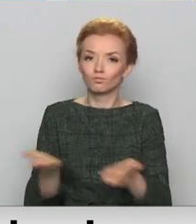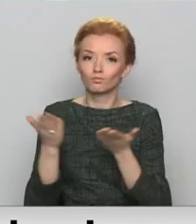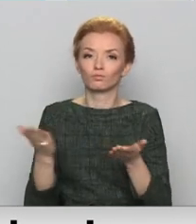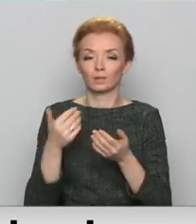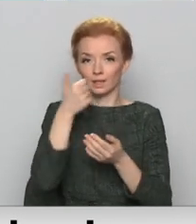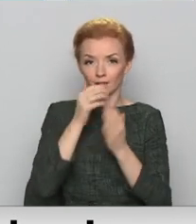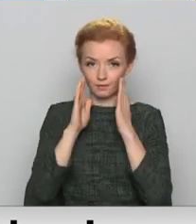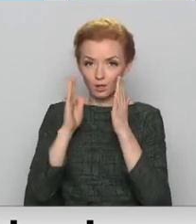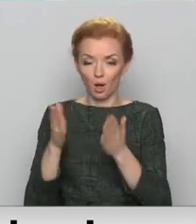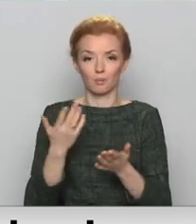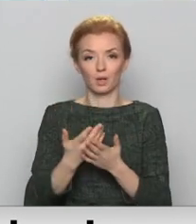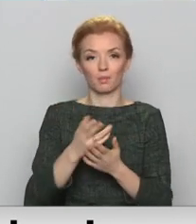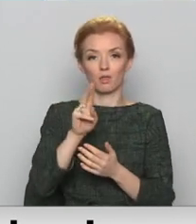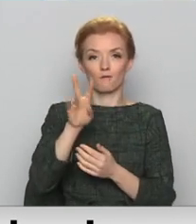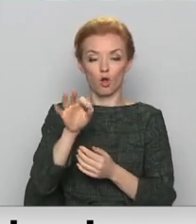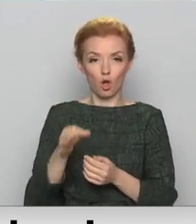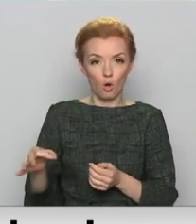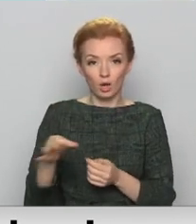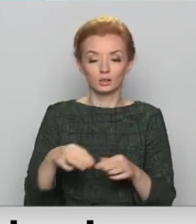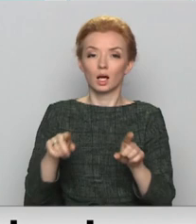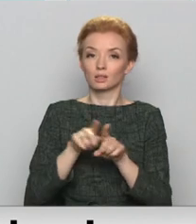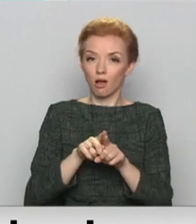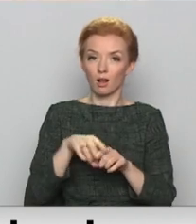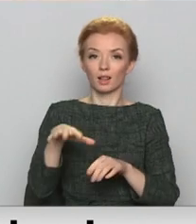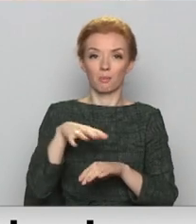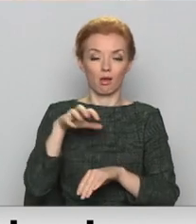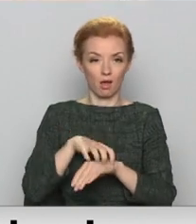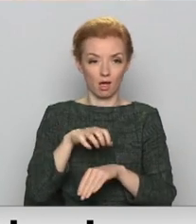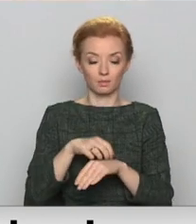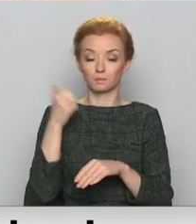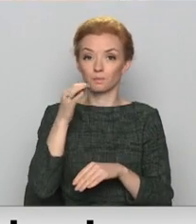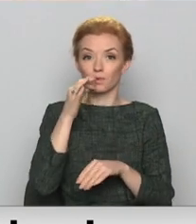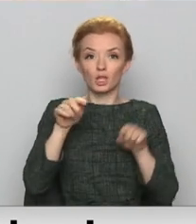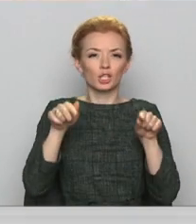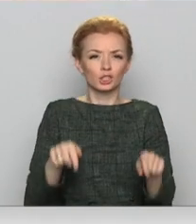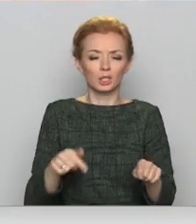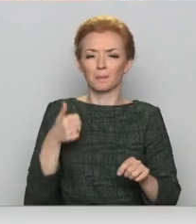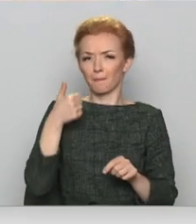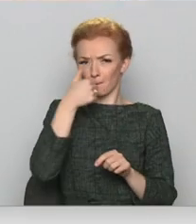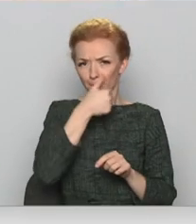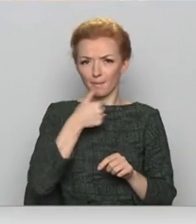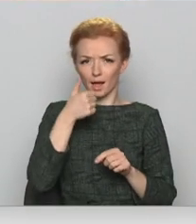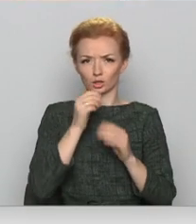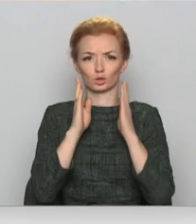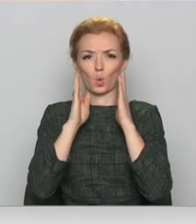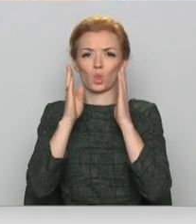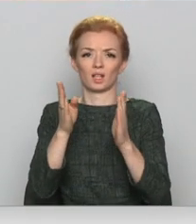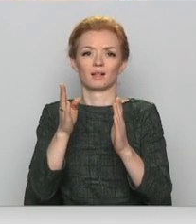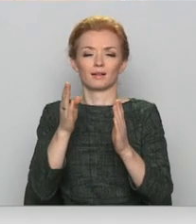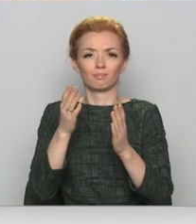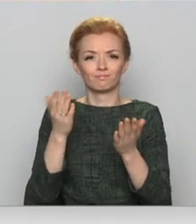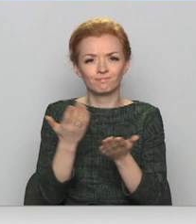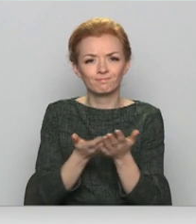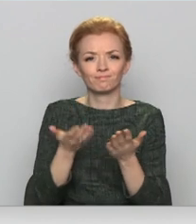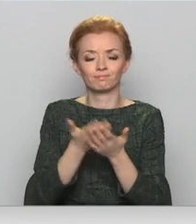iesaistot nevalstiskās organizācijas un ģimenes ārstus. Šī personīgā, bet tieši personīgā individuālā cilvēka uzrunāšana, jā, protams,